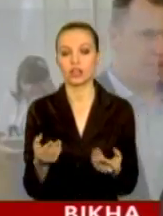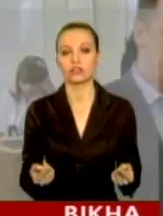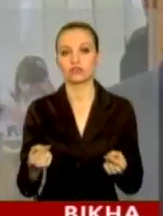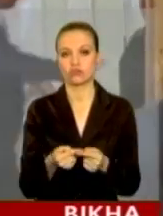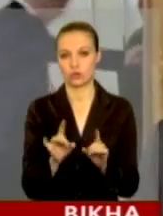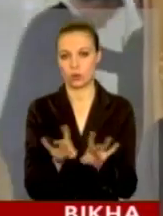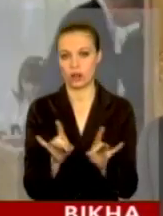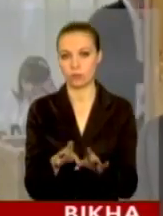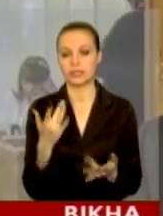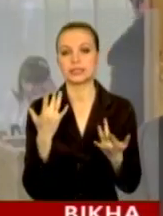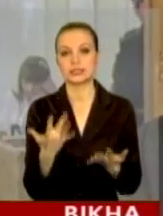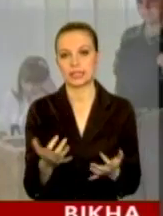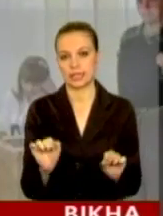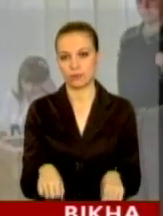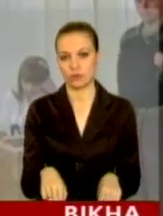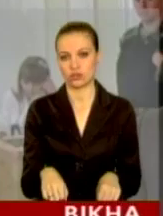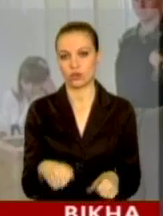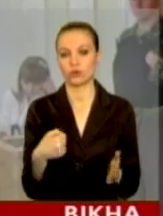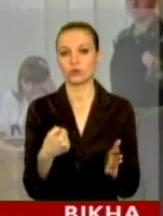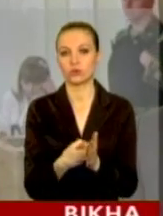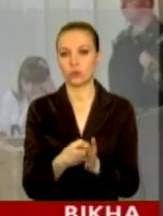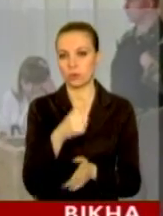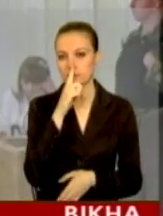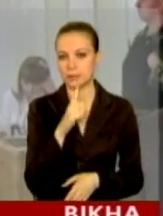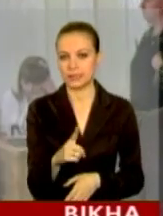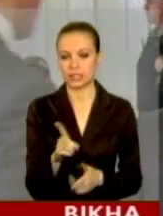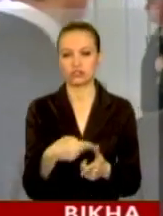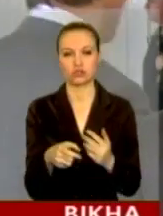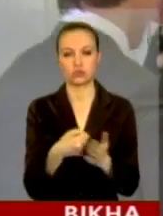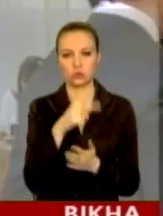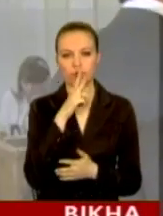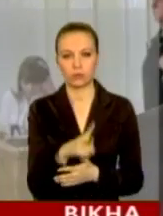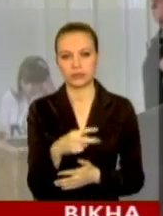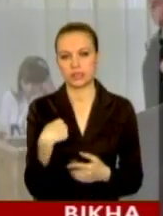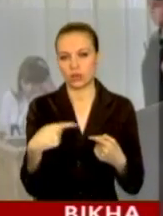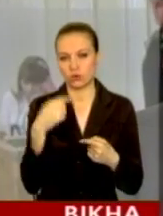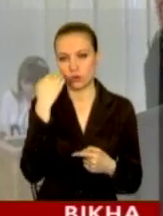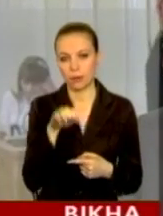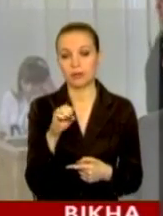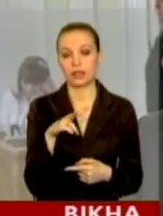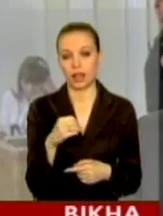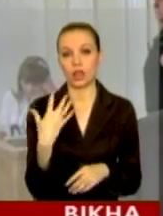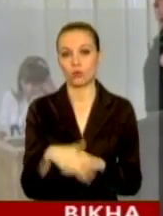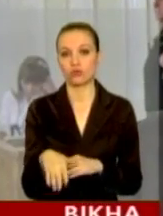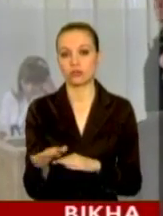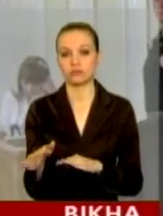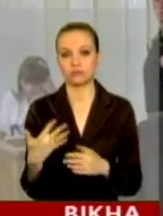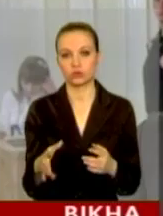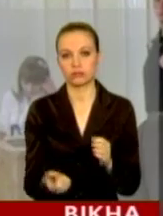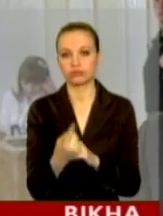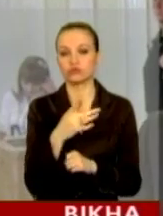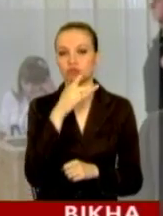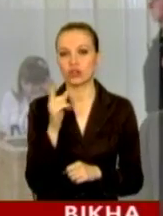чітко регламентує Скільки можна до двох до Місяця там чи до двох я не пам'ятаю точно але вже проходив час коли треба